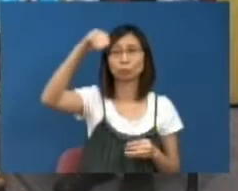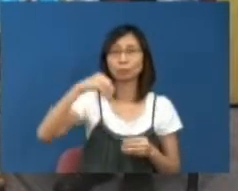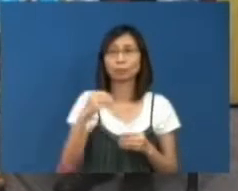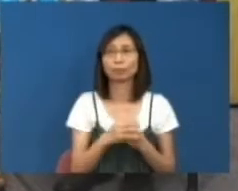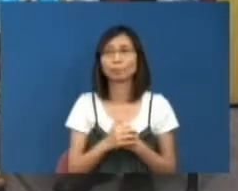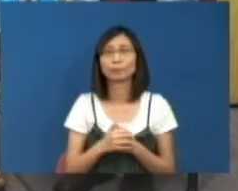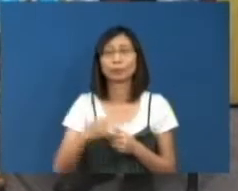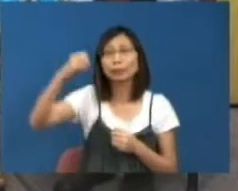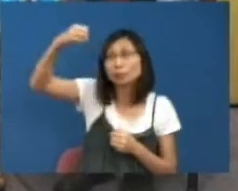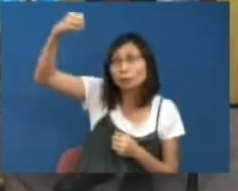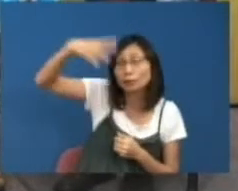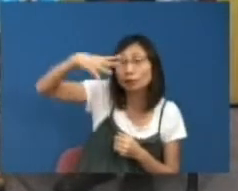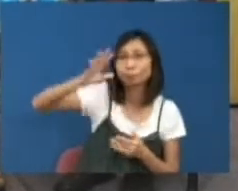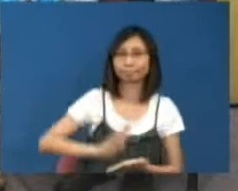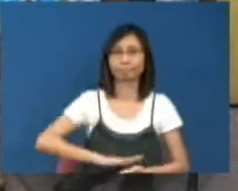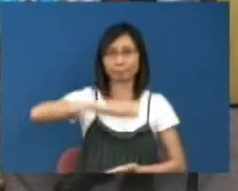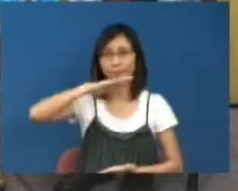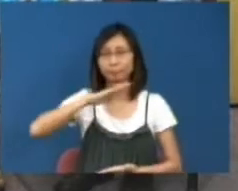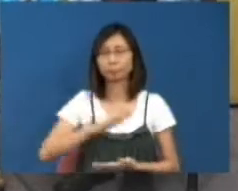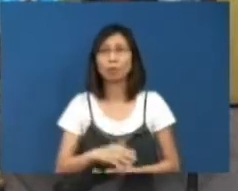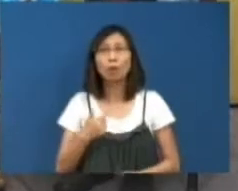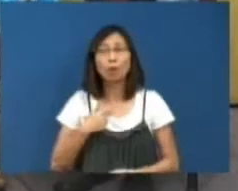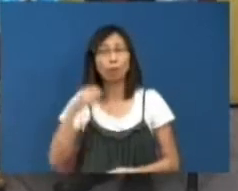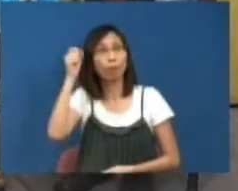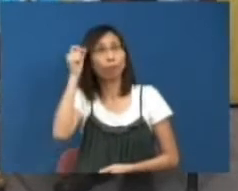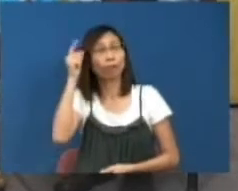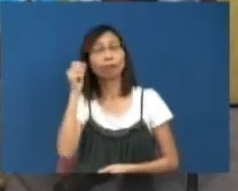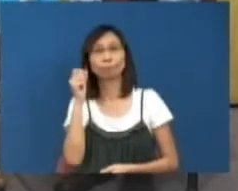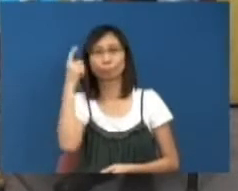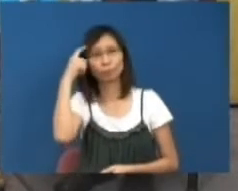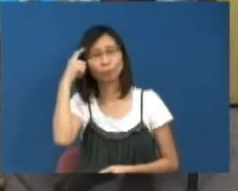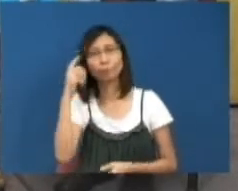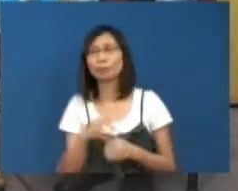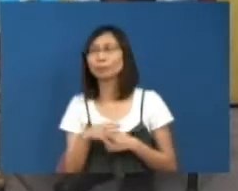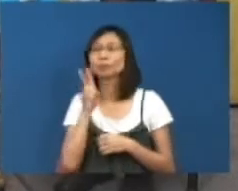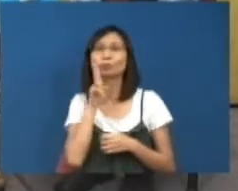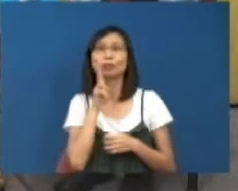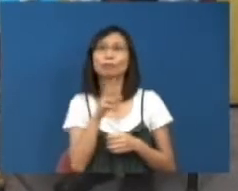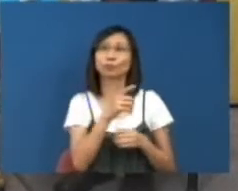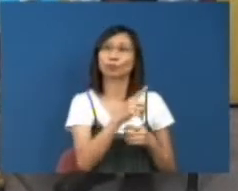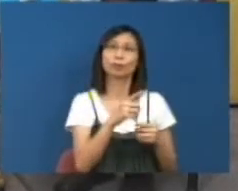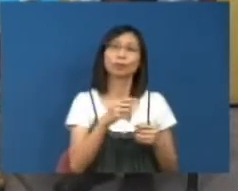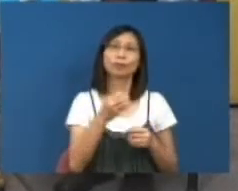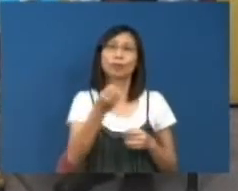電是足夠的。 Doctor， 我忽發奇想，如果你的風車放在港珠澳大橋行不行？